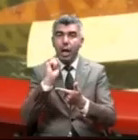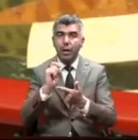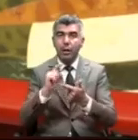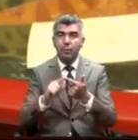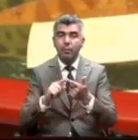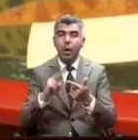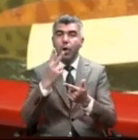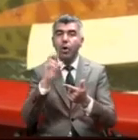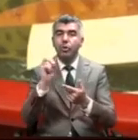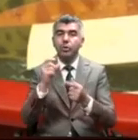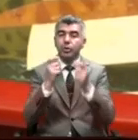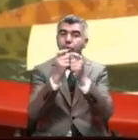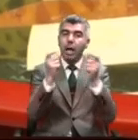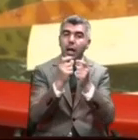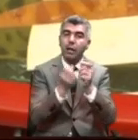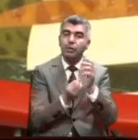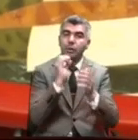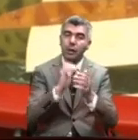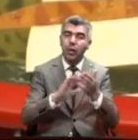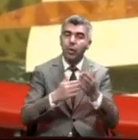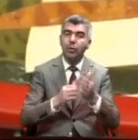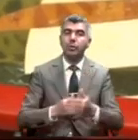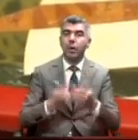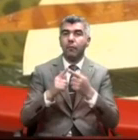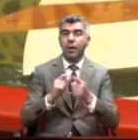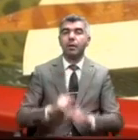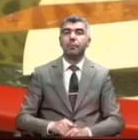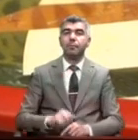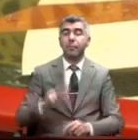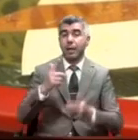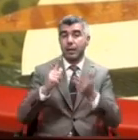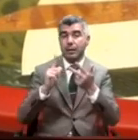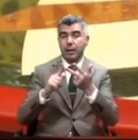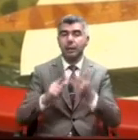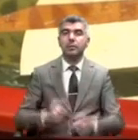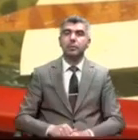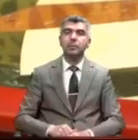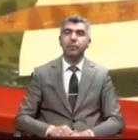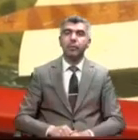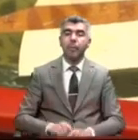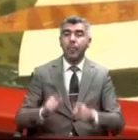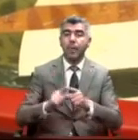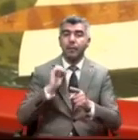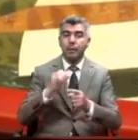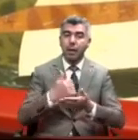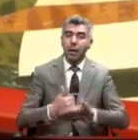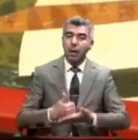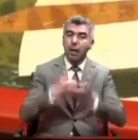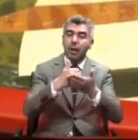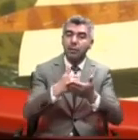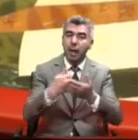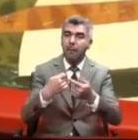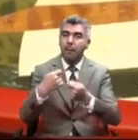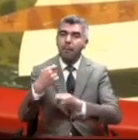20 شركه مبدئه كيساهموا فيها كل الاطر ثالثا هو سلسله التمويل كتعرفوا بان